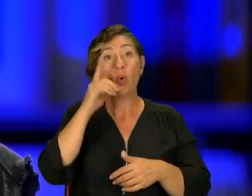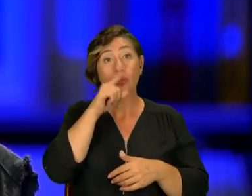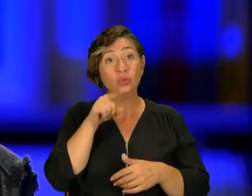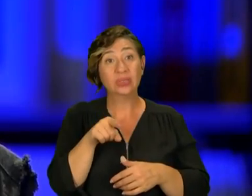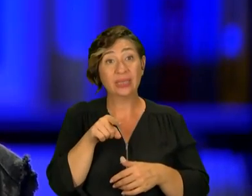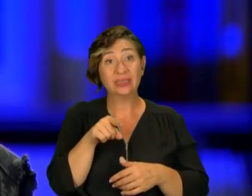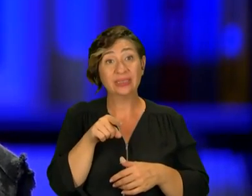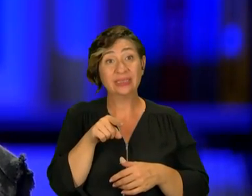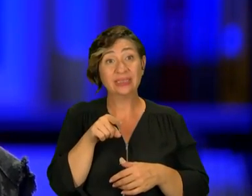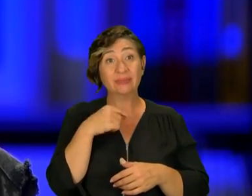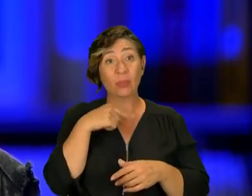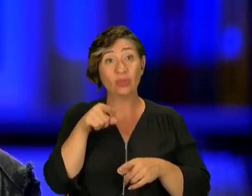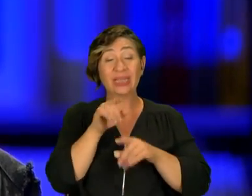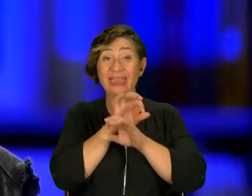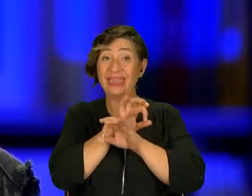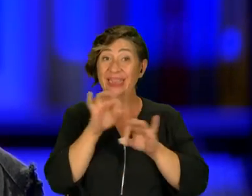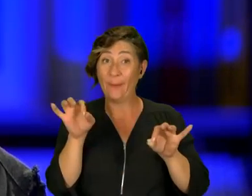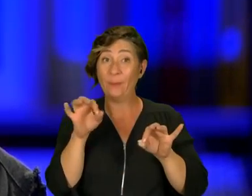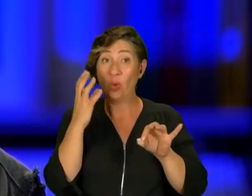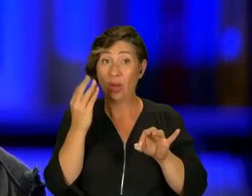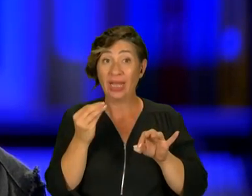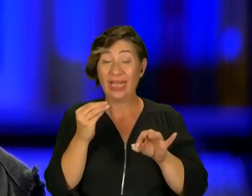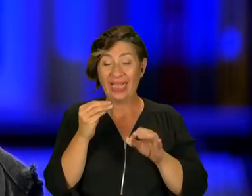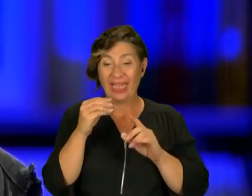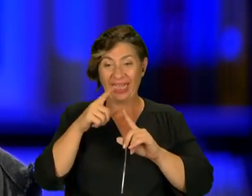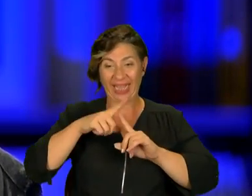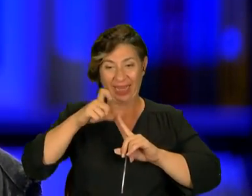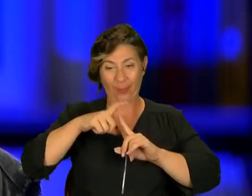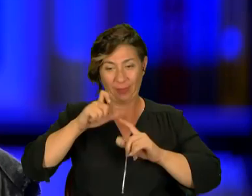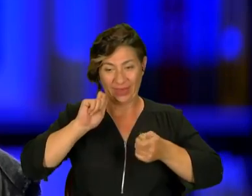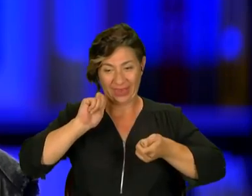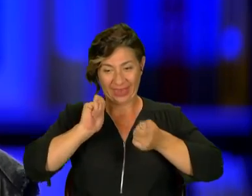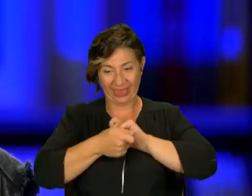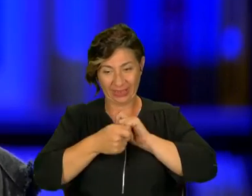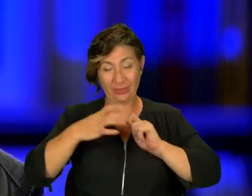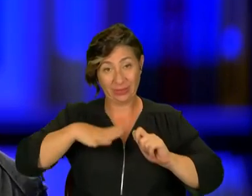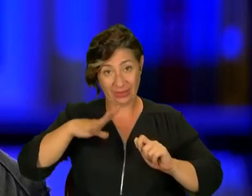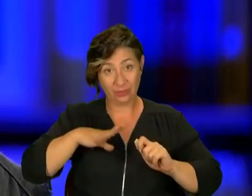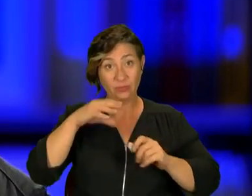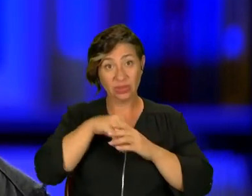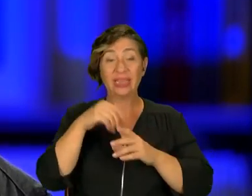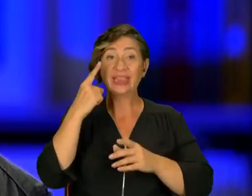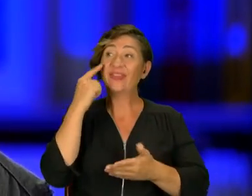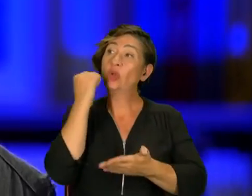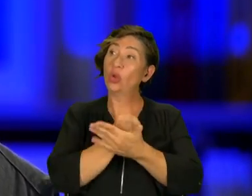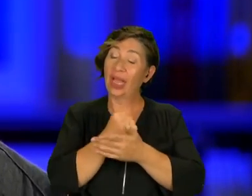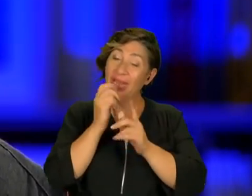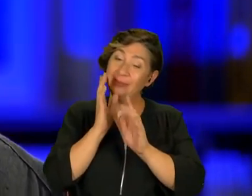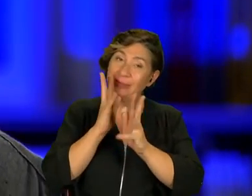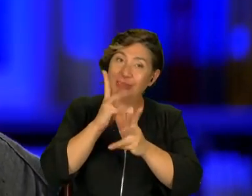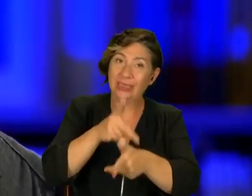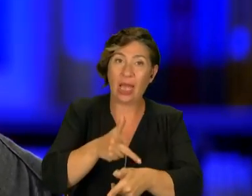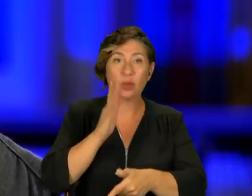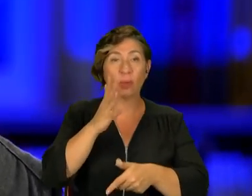de ben bunu tamamıyla kimliğimi istediğim için devlet onayla gidiyorum.